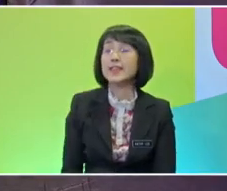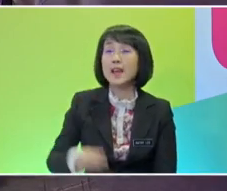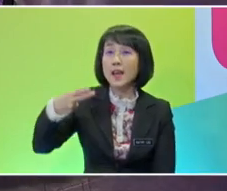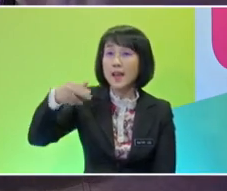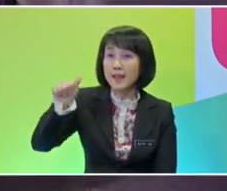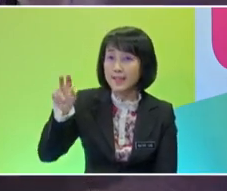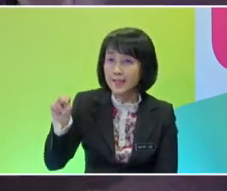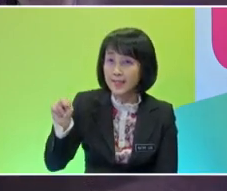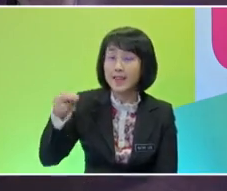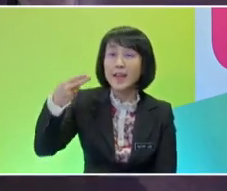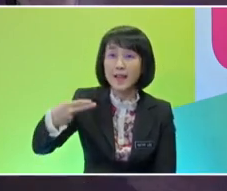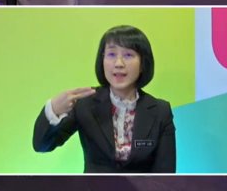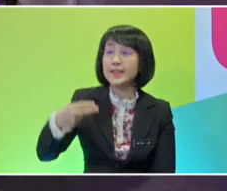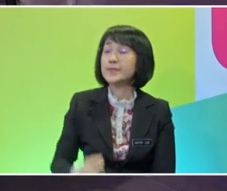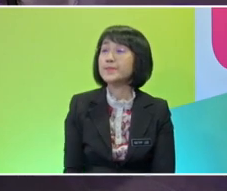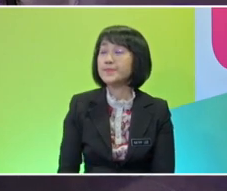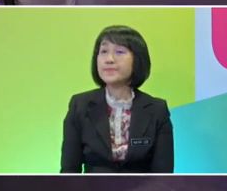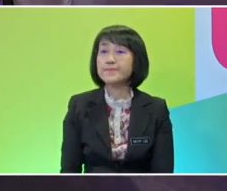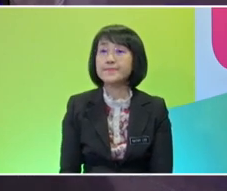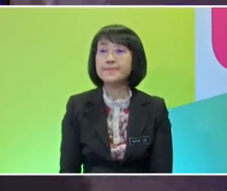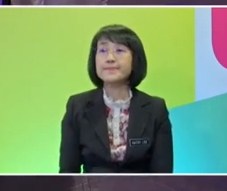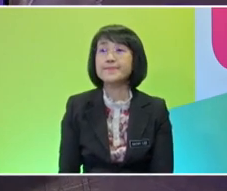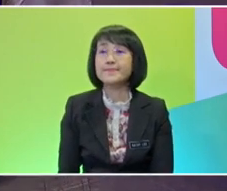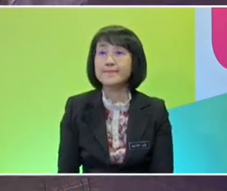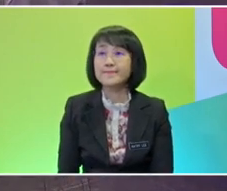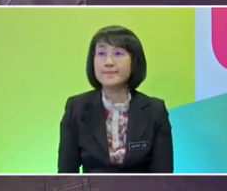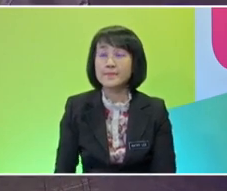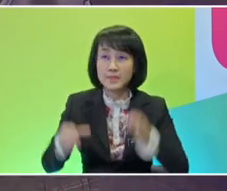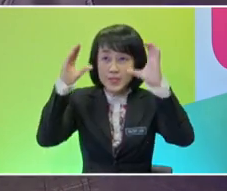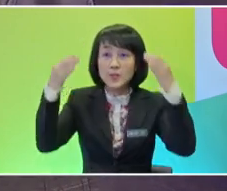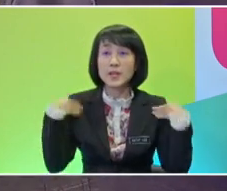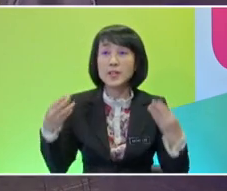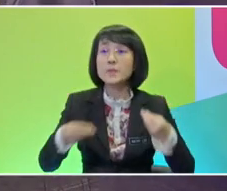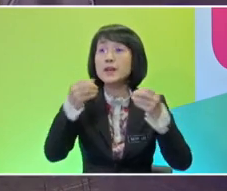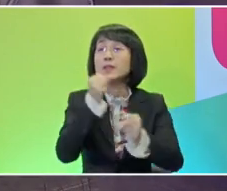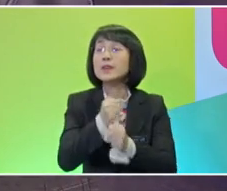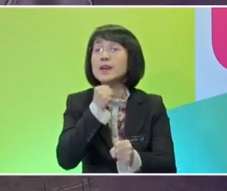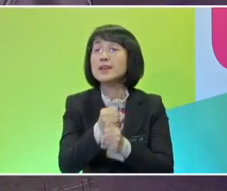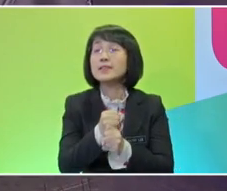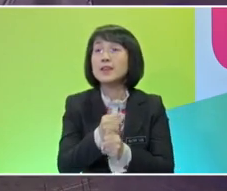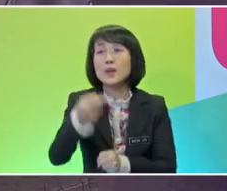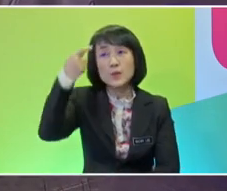juga ditinggalkan tugas dan Minggu lepas untuk mencari dinasti haji